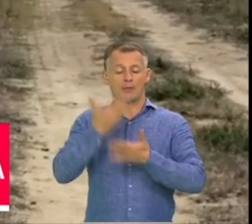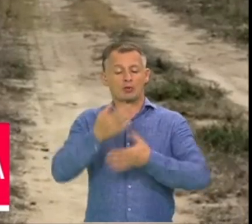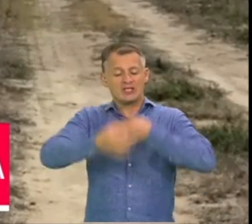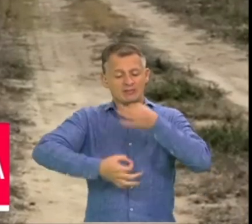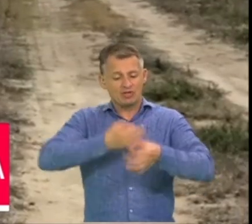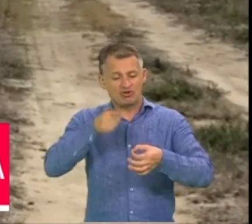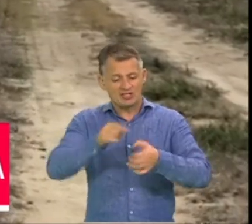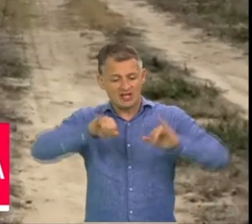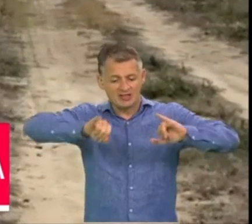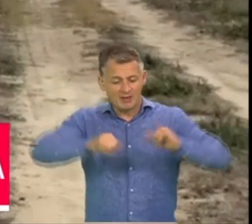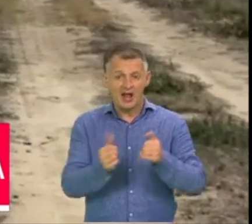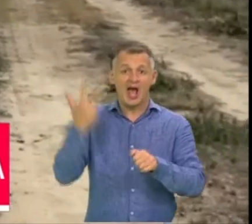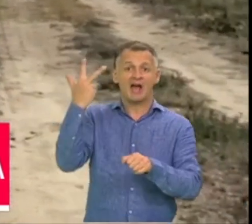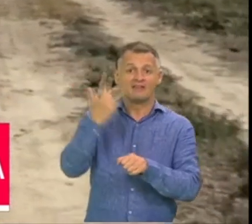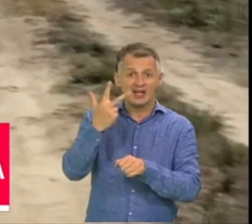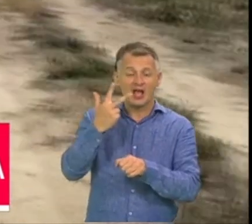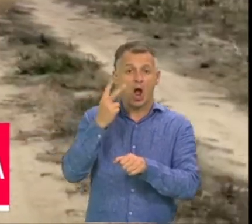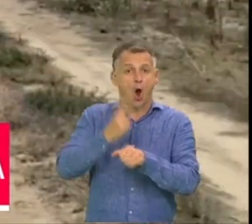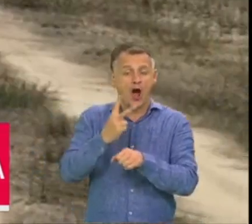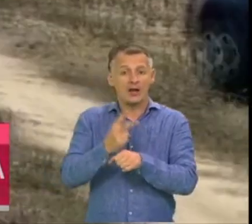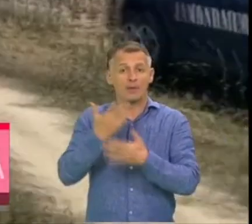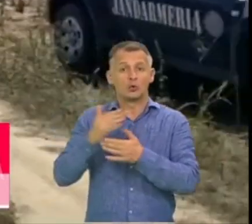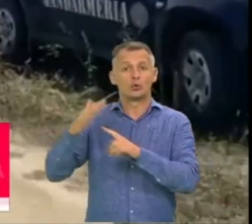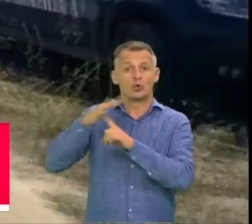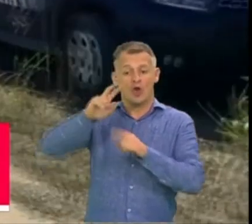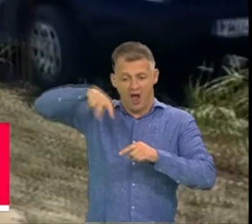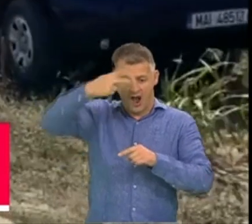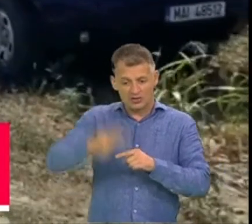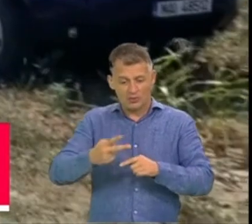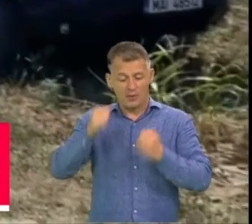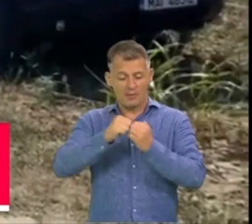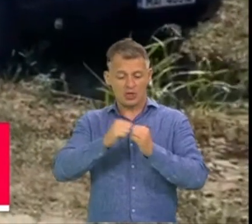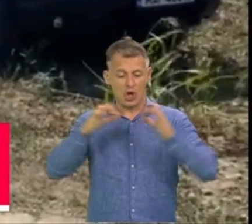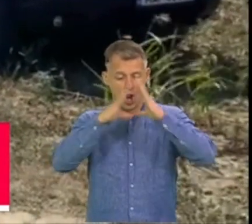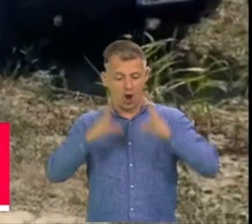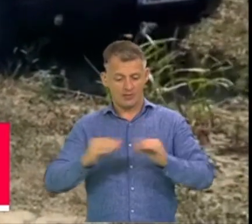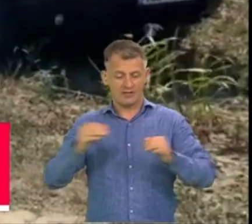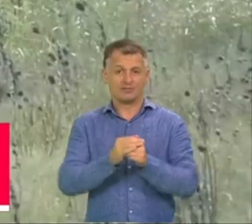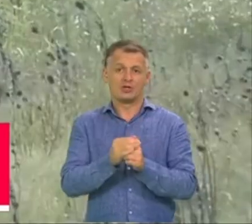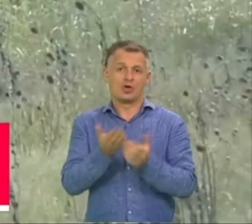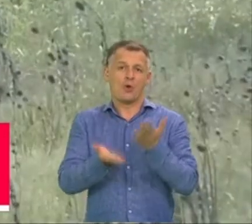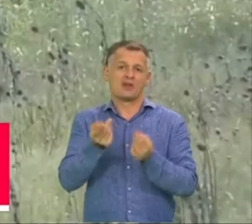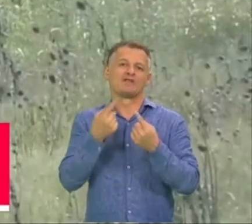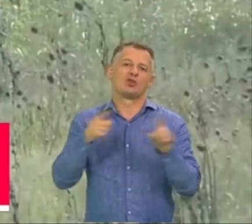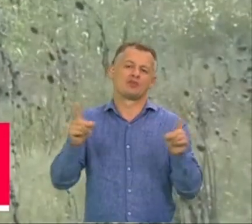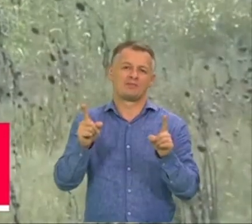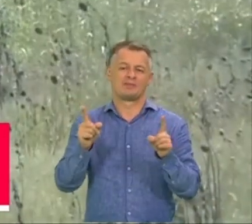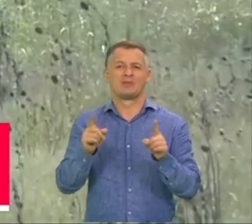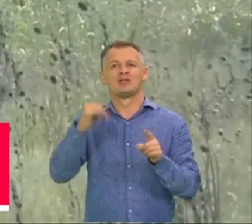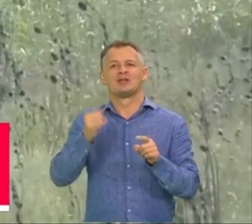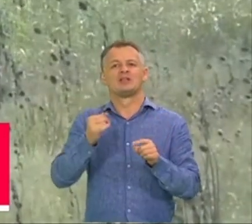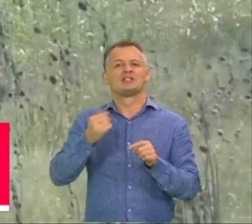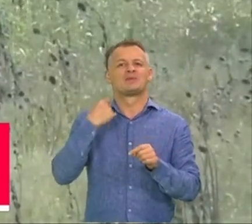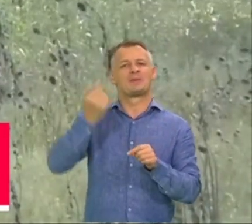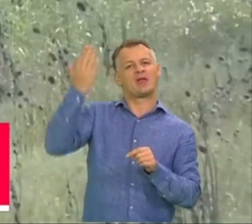treilea incident privind o dronă rusească pe teritoriul României. Spre deosebire de primele drone care au căzut